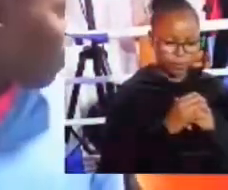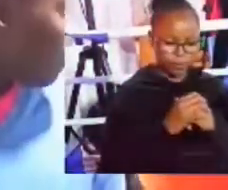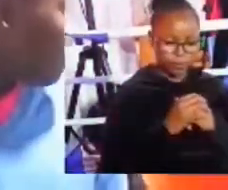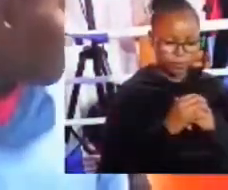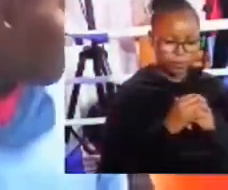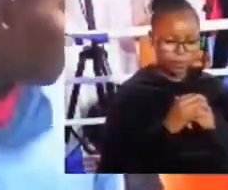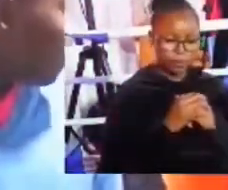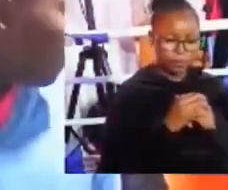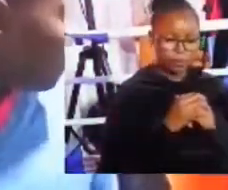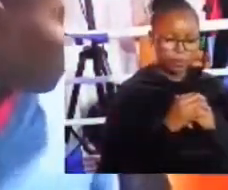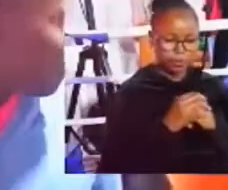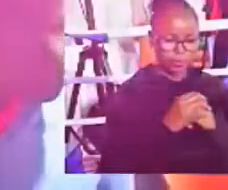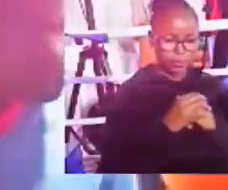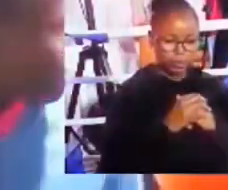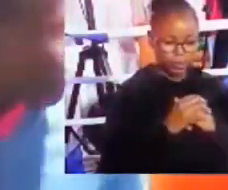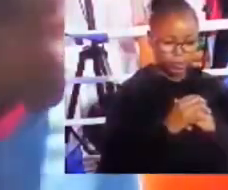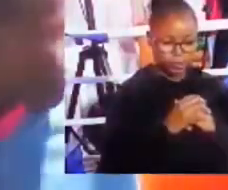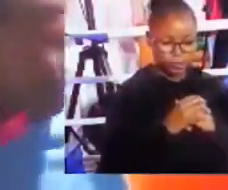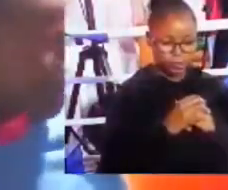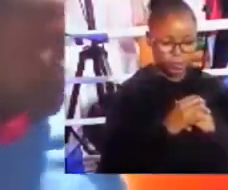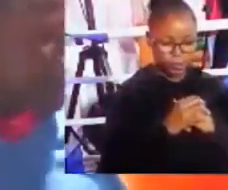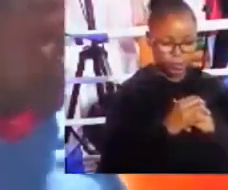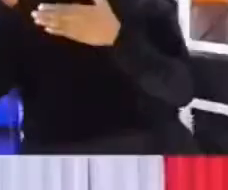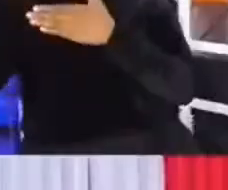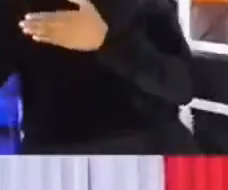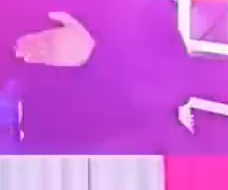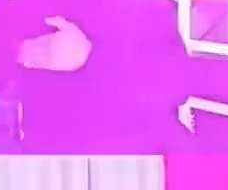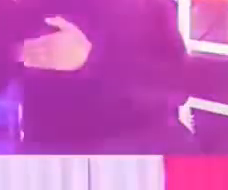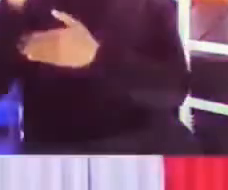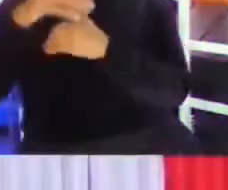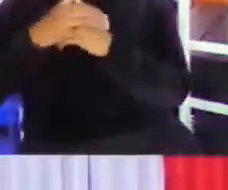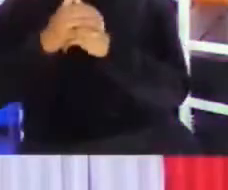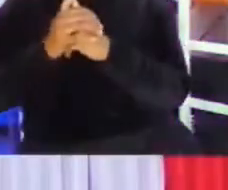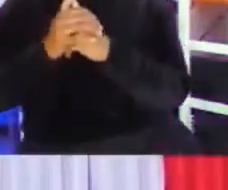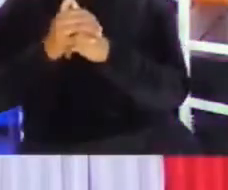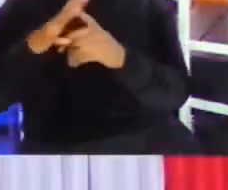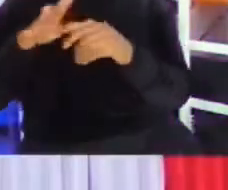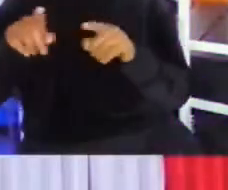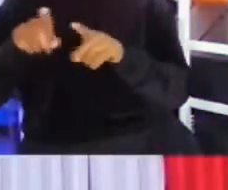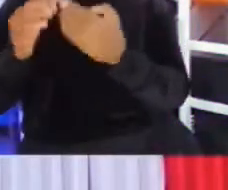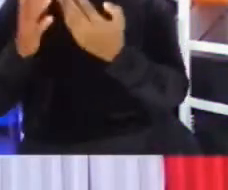Hallelujah! Oho, kugia na ubori wa mehia mwaya tekete. Nituwa hila mwure hili mwega.